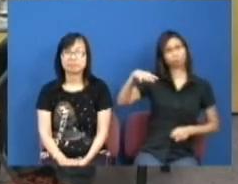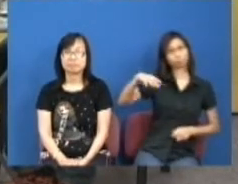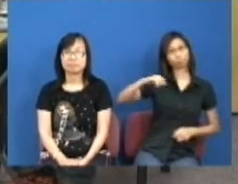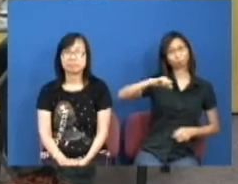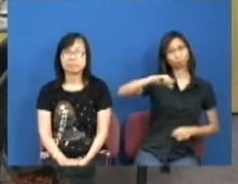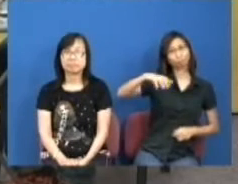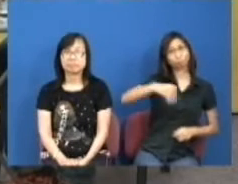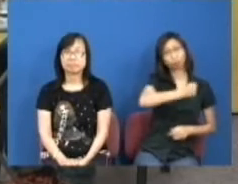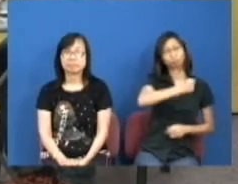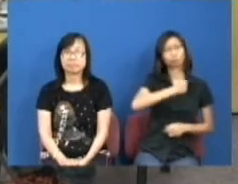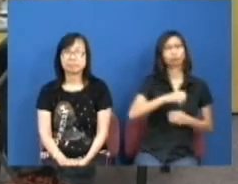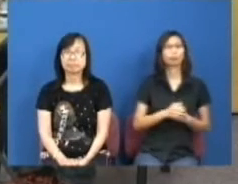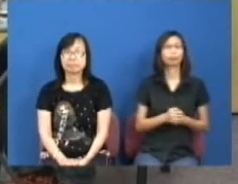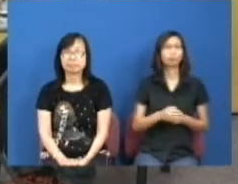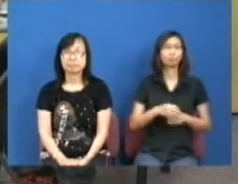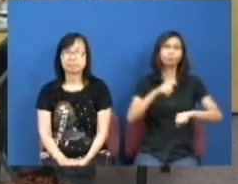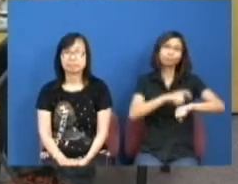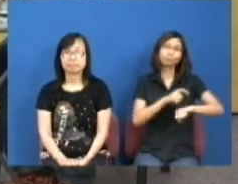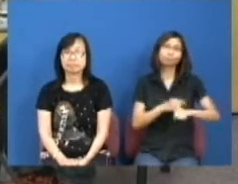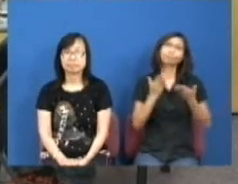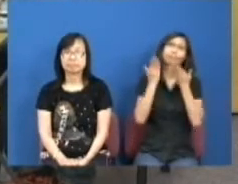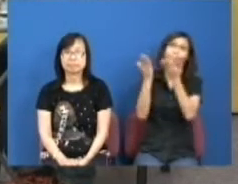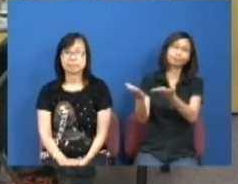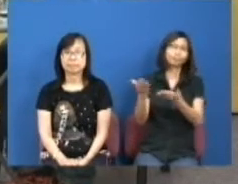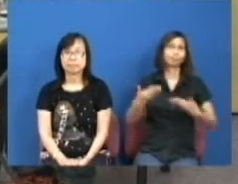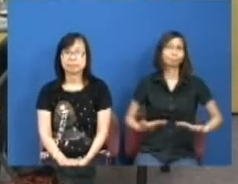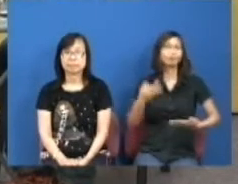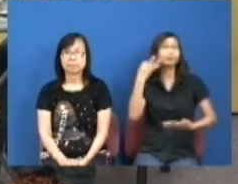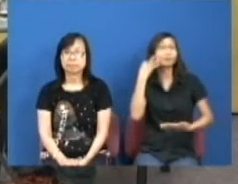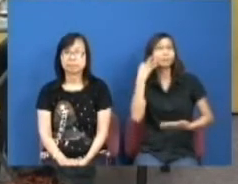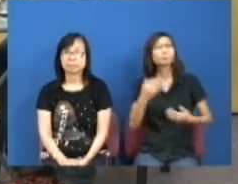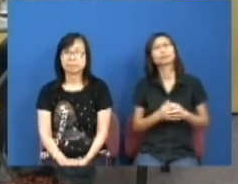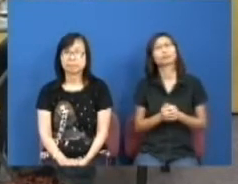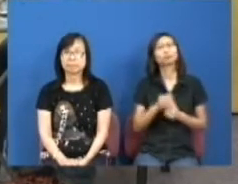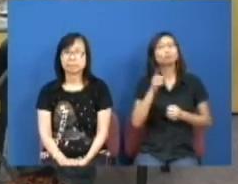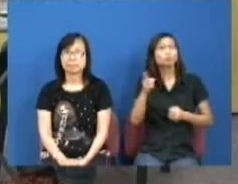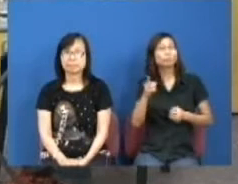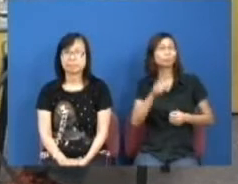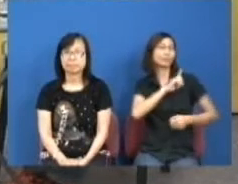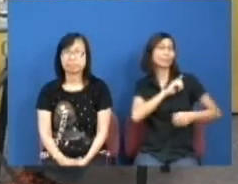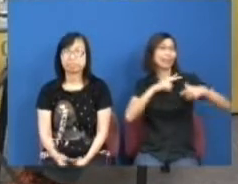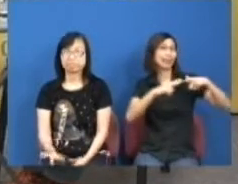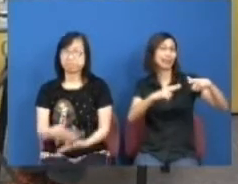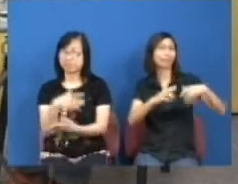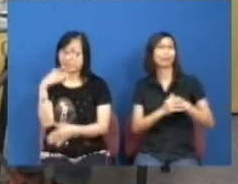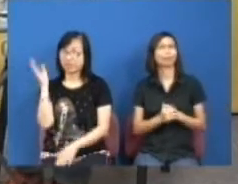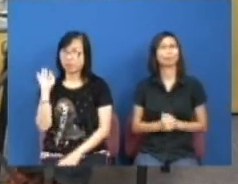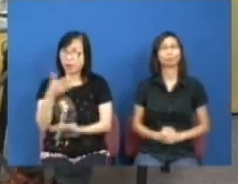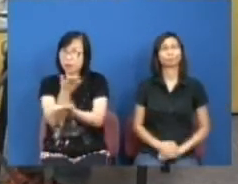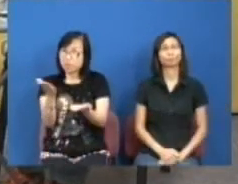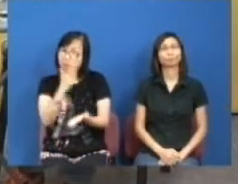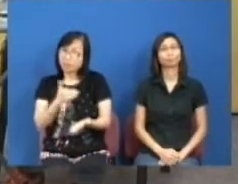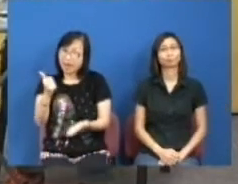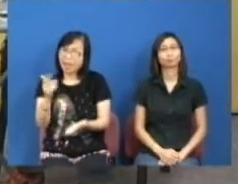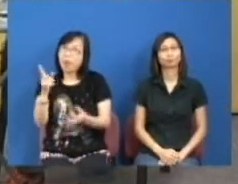樣。咁好啦，或者將個時間交俾我今日嘅嘉賓。好啦，佢先自我介紹先啦。 係各位好，我